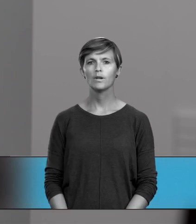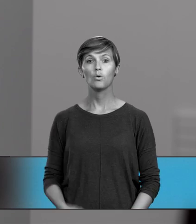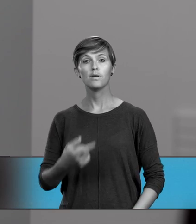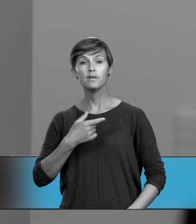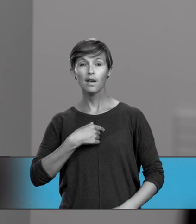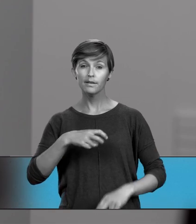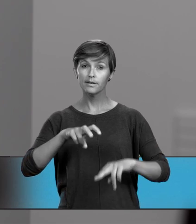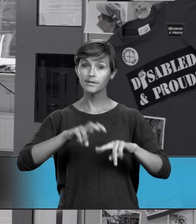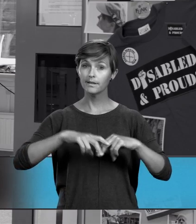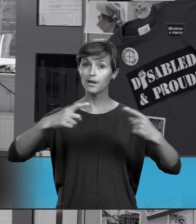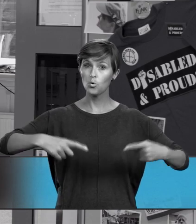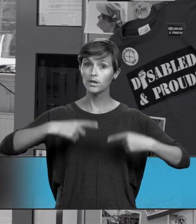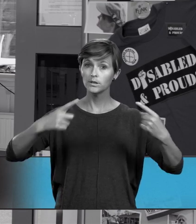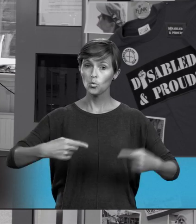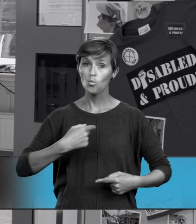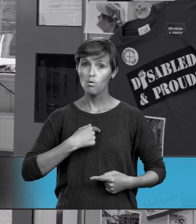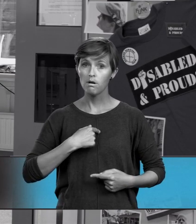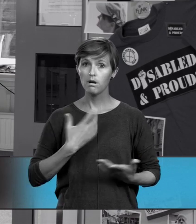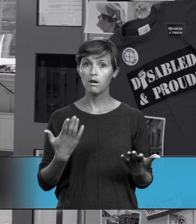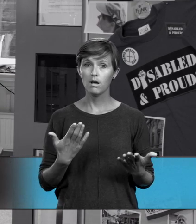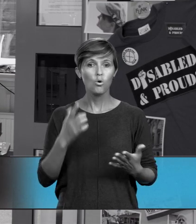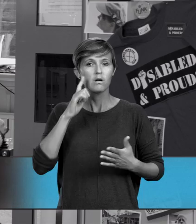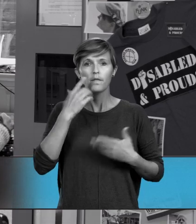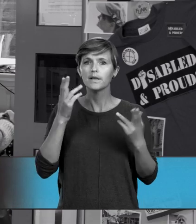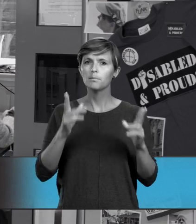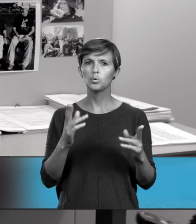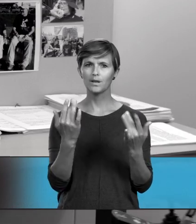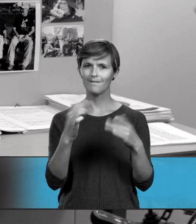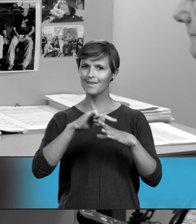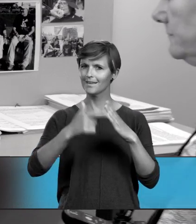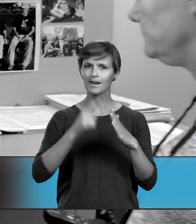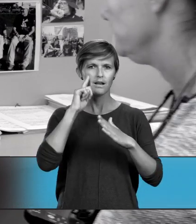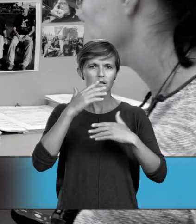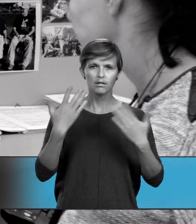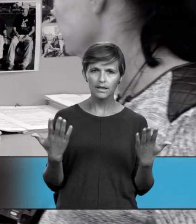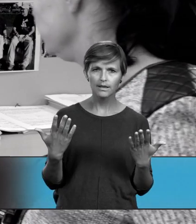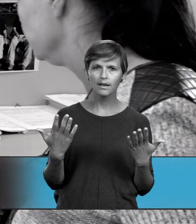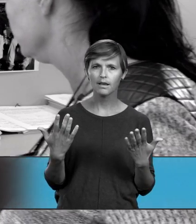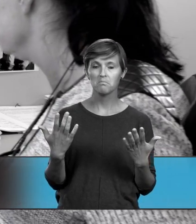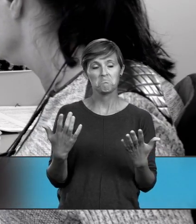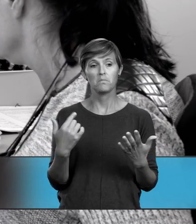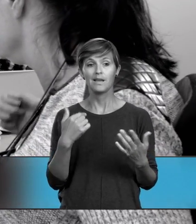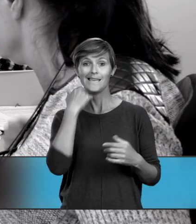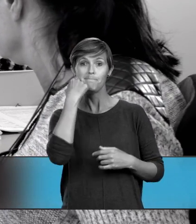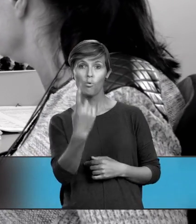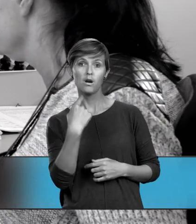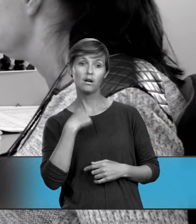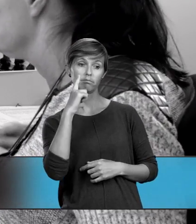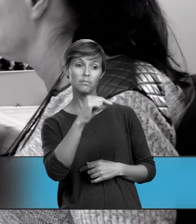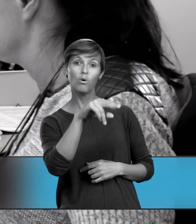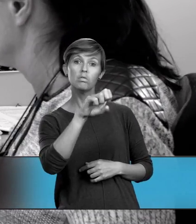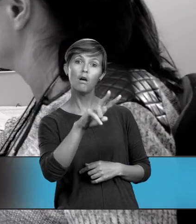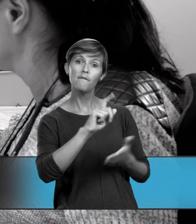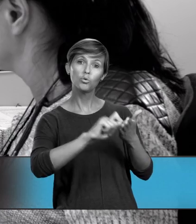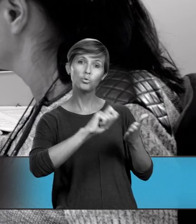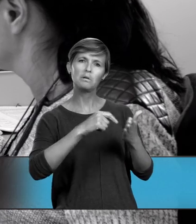Fordi at jeg sitter i rullestol med ikke kunne bruke fingrene og så videre, så kan jeg godt gå ned på NAV-kontoret i morgen, og jeg er helt